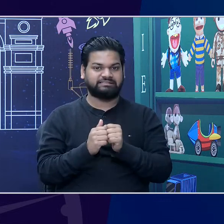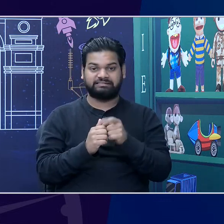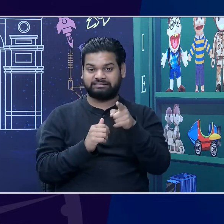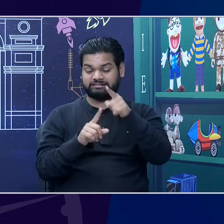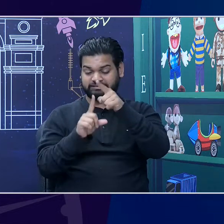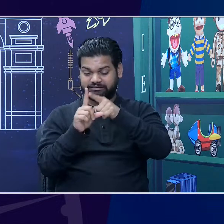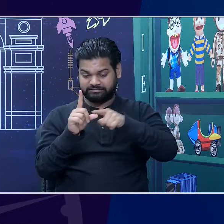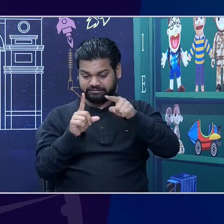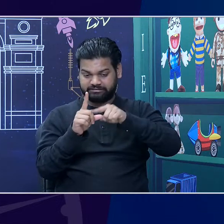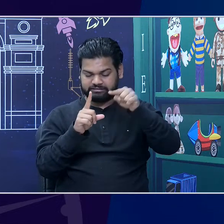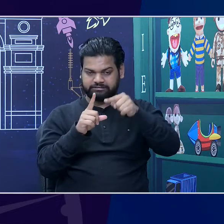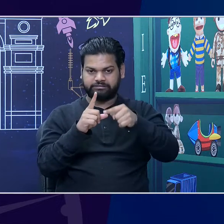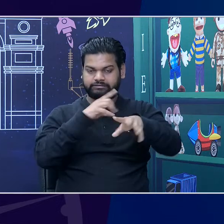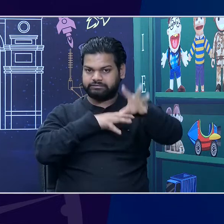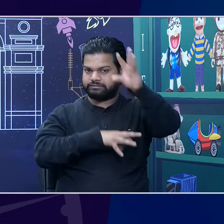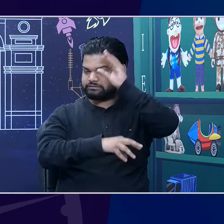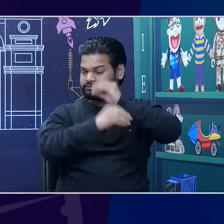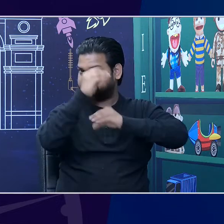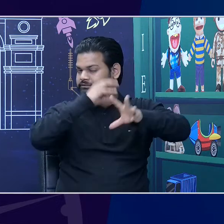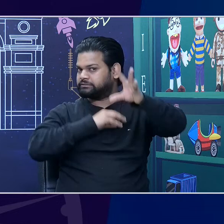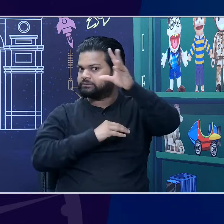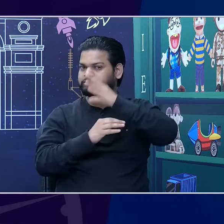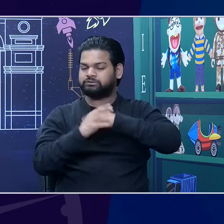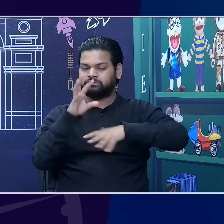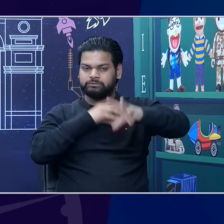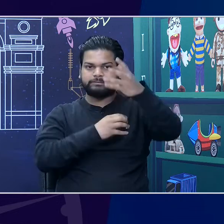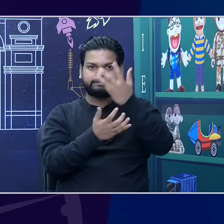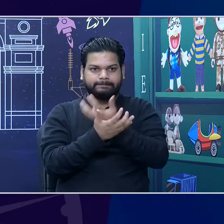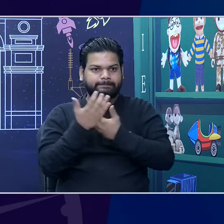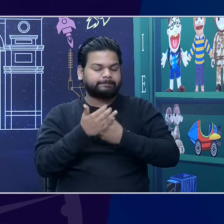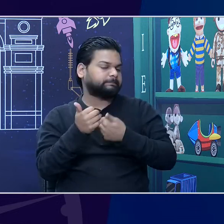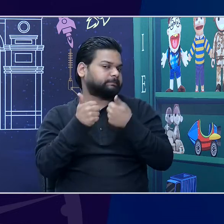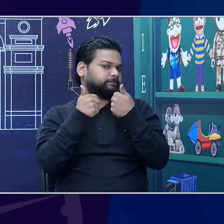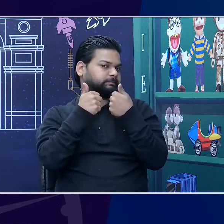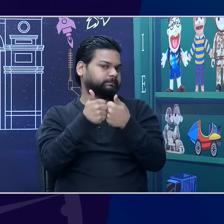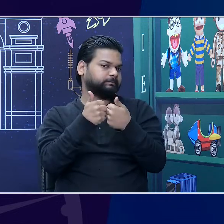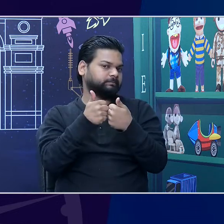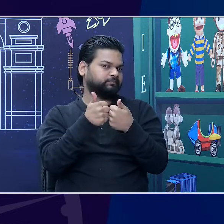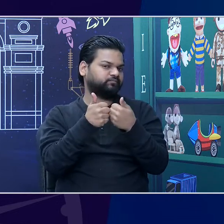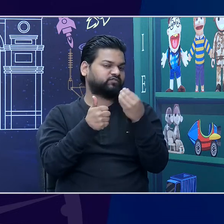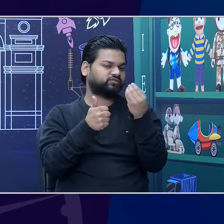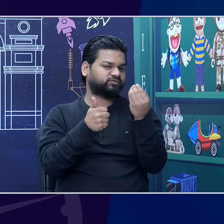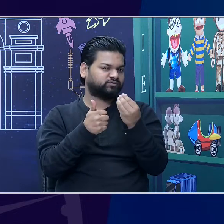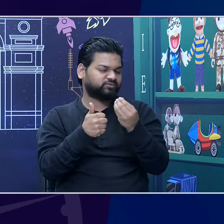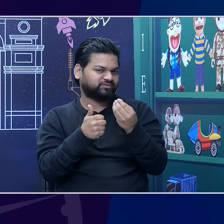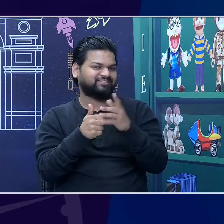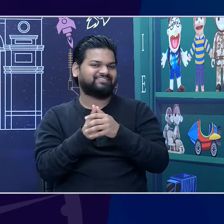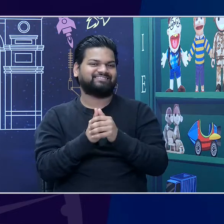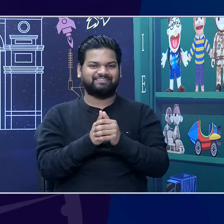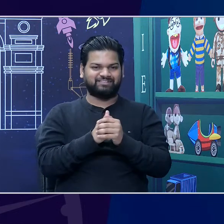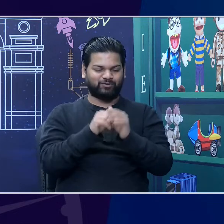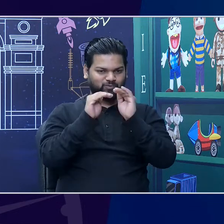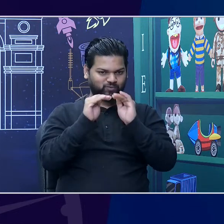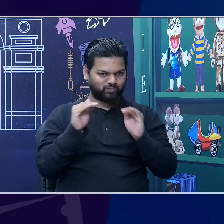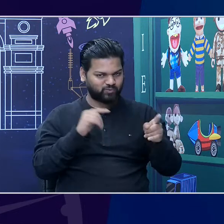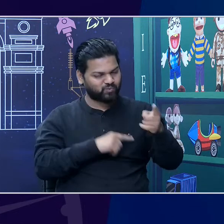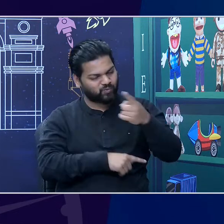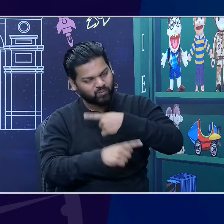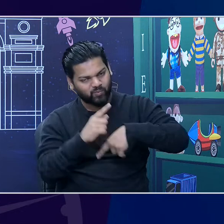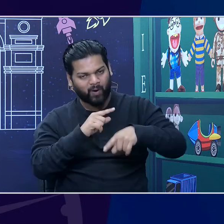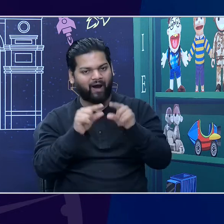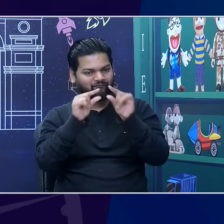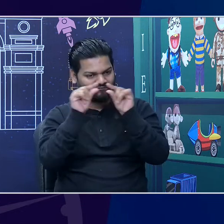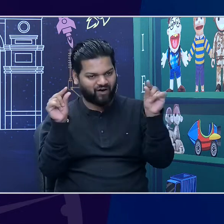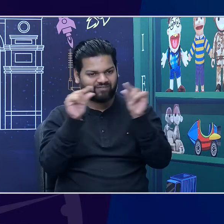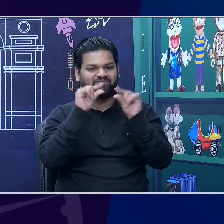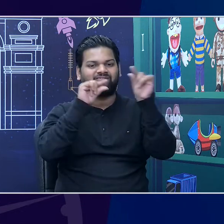ट्रिग्नोमेट्री को समझा। आपको याद रहेगा कुसुम जी? बिल्कुल मैम, है ना, सम पीपल हैव कर्ली ब्राउन हेयर्स थ्रू प्रॉपर ब्रशिंग।